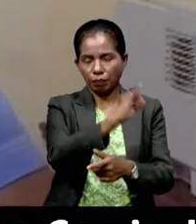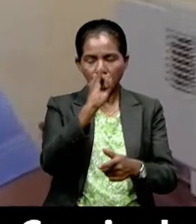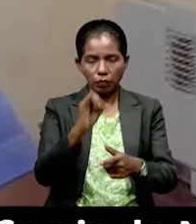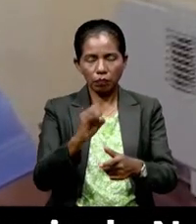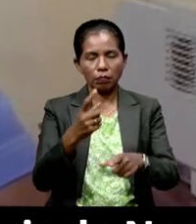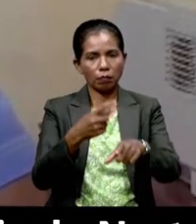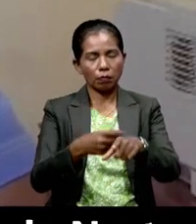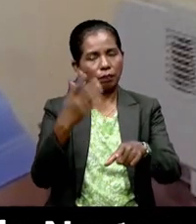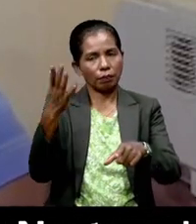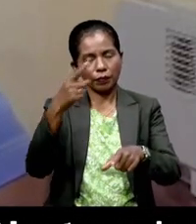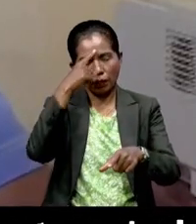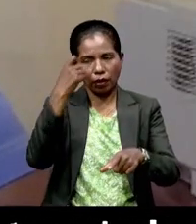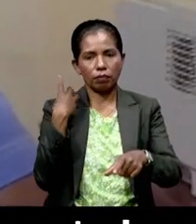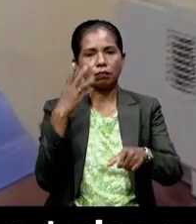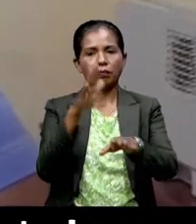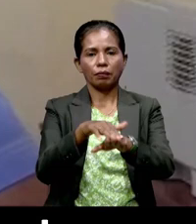ne ba tamba ita bolu